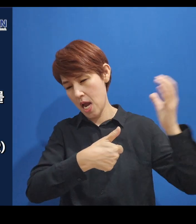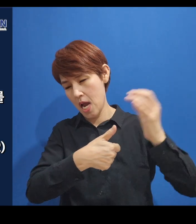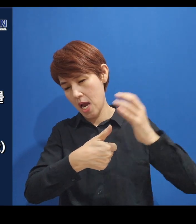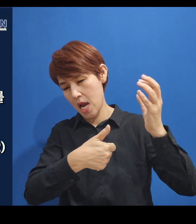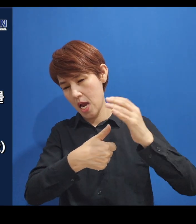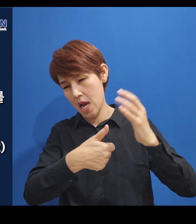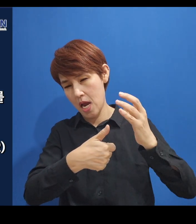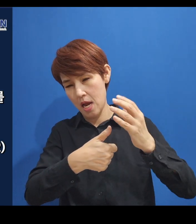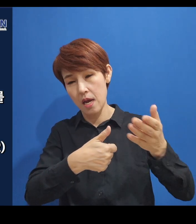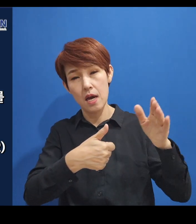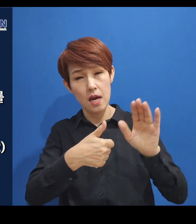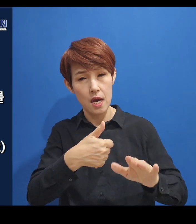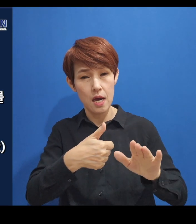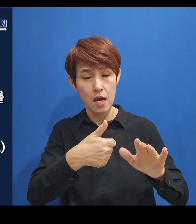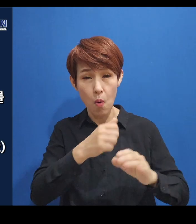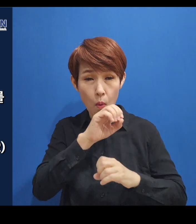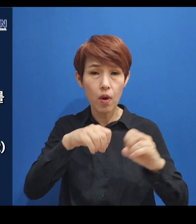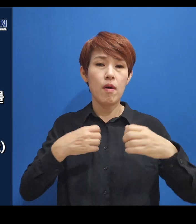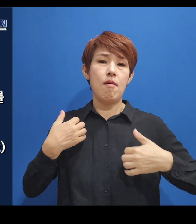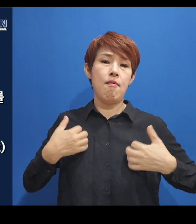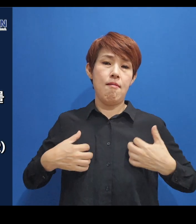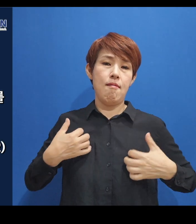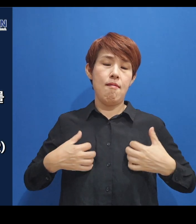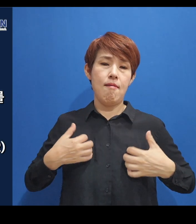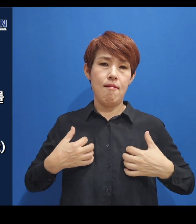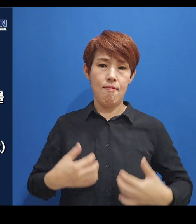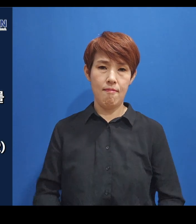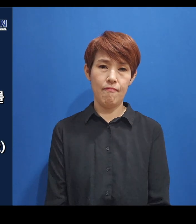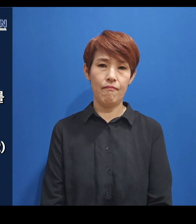받게 하시는데 그걸 기뻐했다.